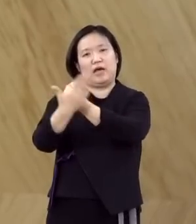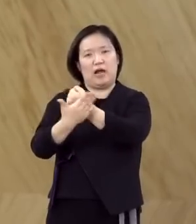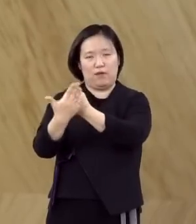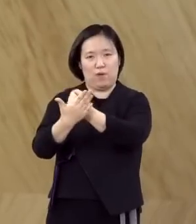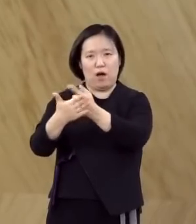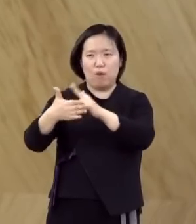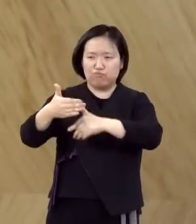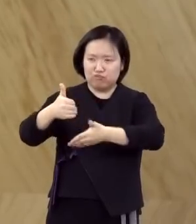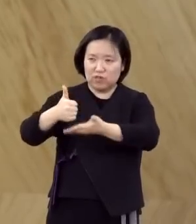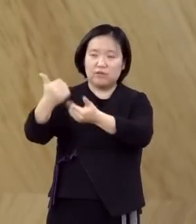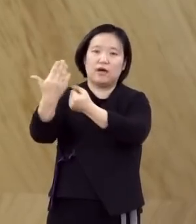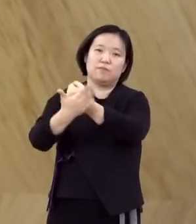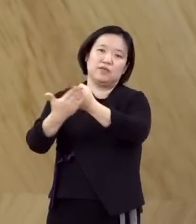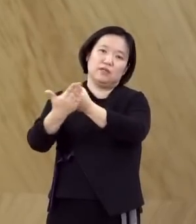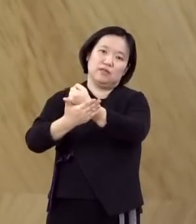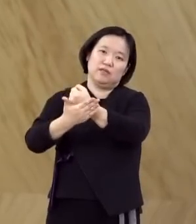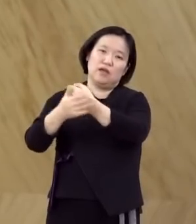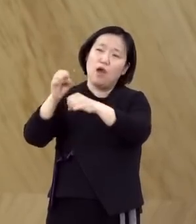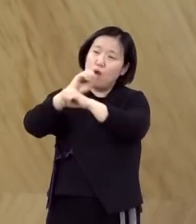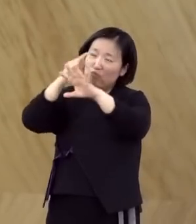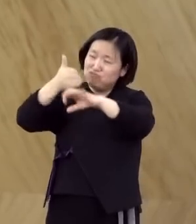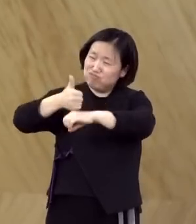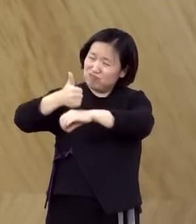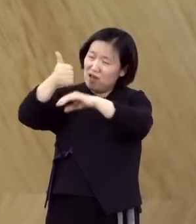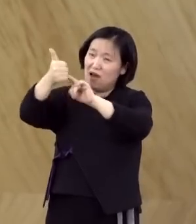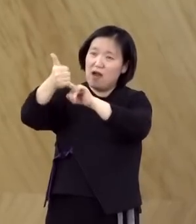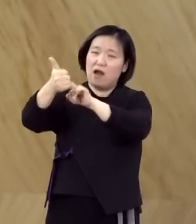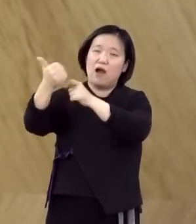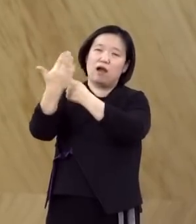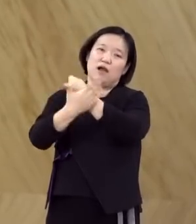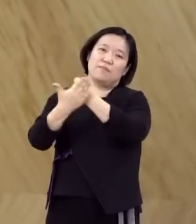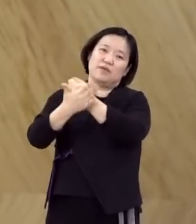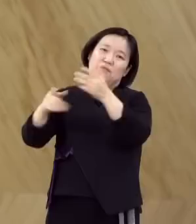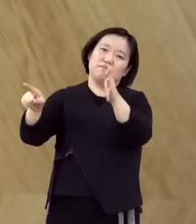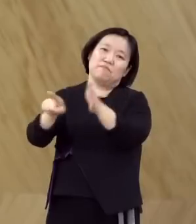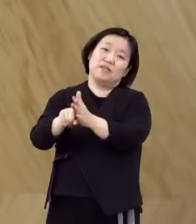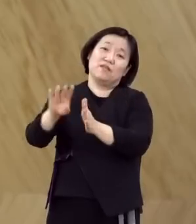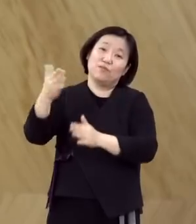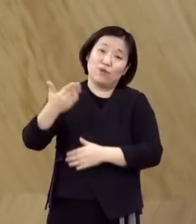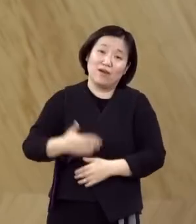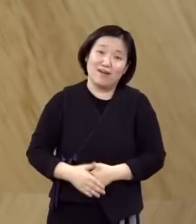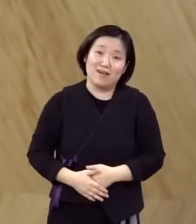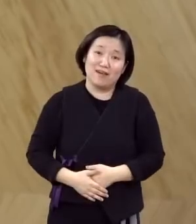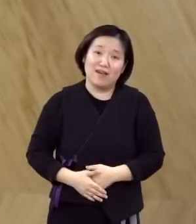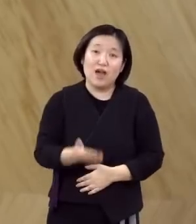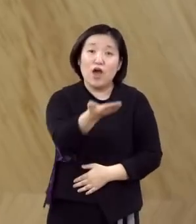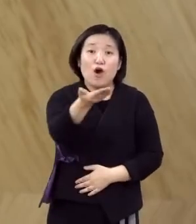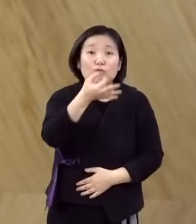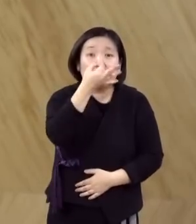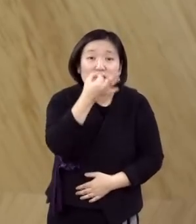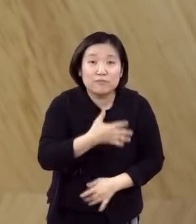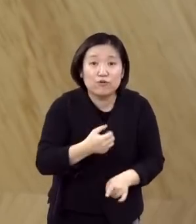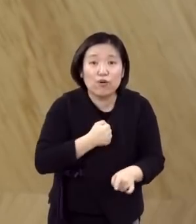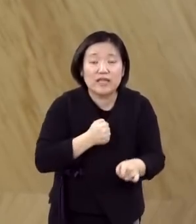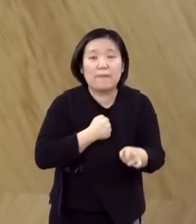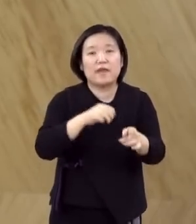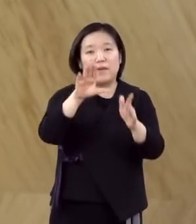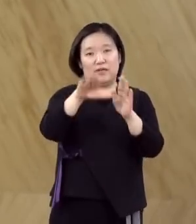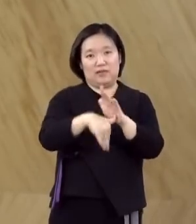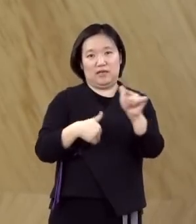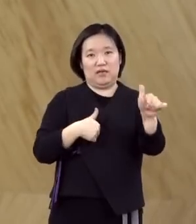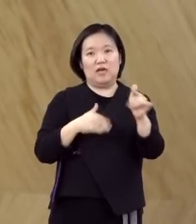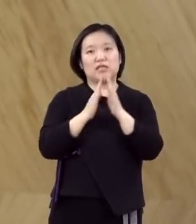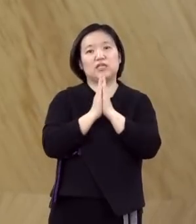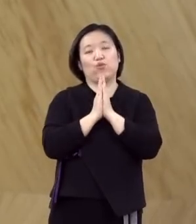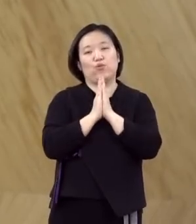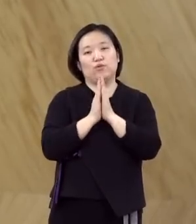.여러분, 힘들고고통스럽고 답답함을느낄때,바로그때가진정